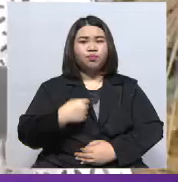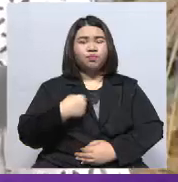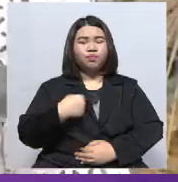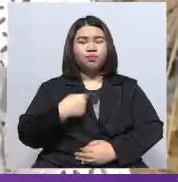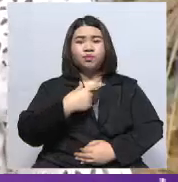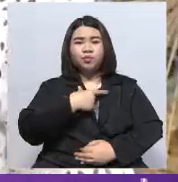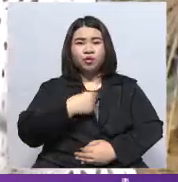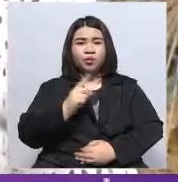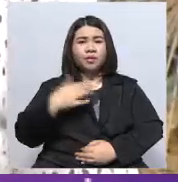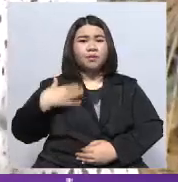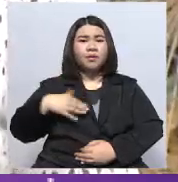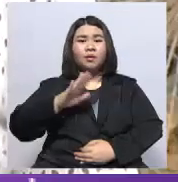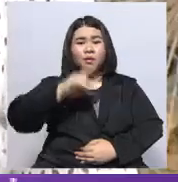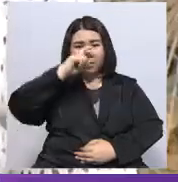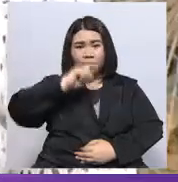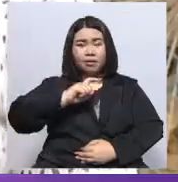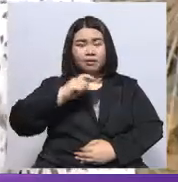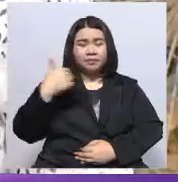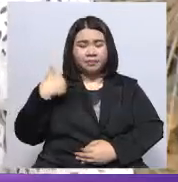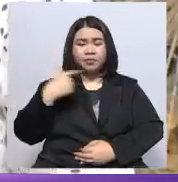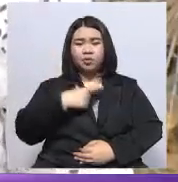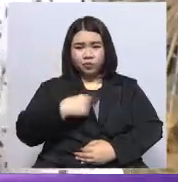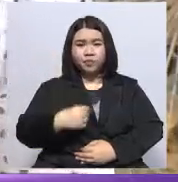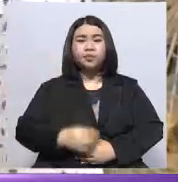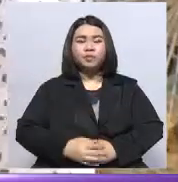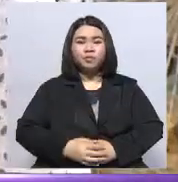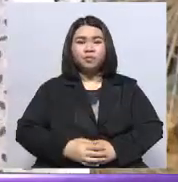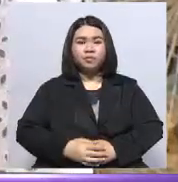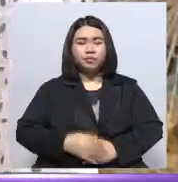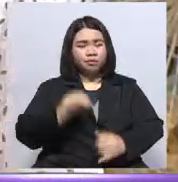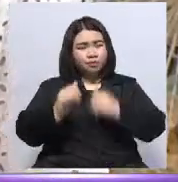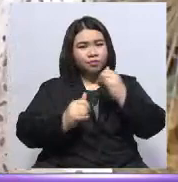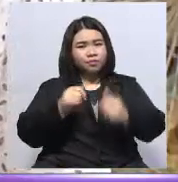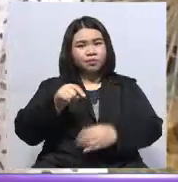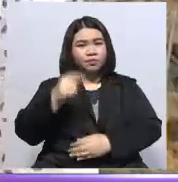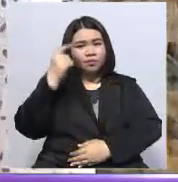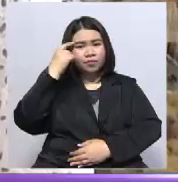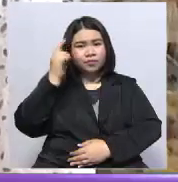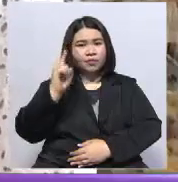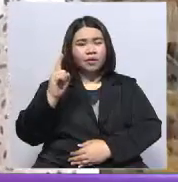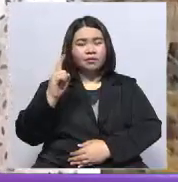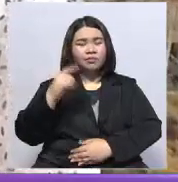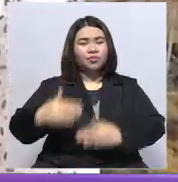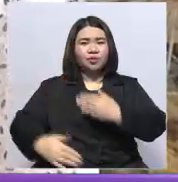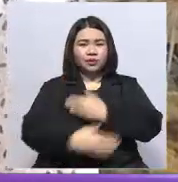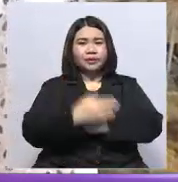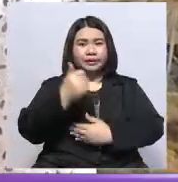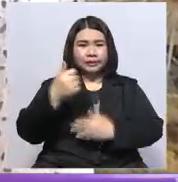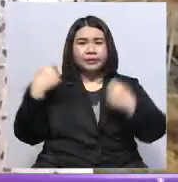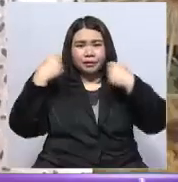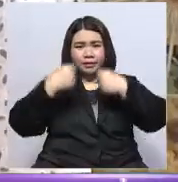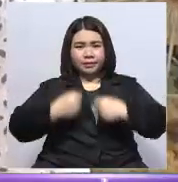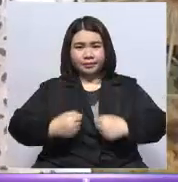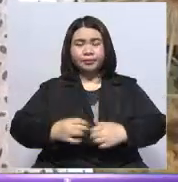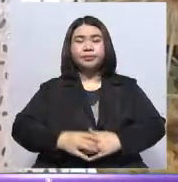แต่งชุดผ้าไทยแต่งชุดไทยอยู่แล้วนะคะยิ่งมาอย่างนี้ก็เลยได้มีโอกาส แล้วเป็นยังไ